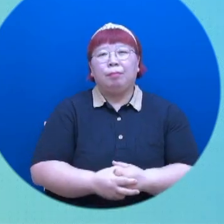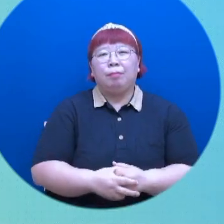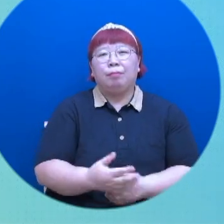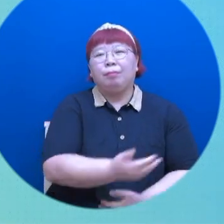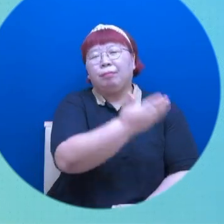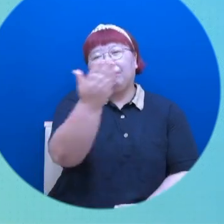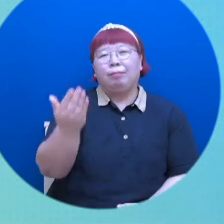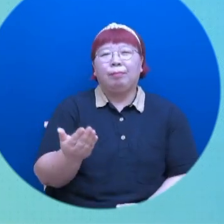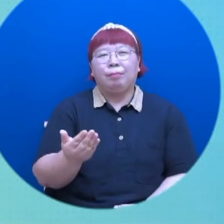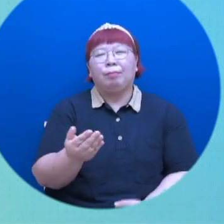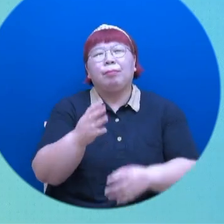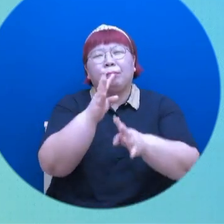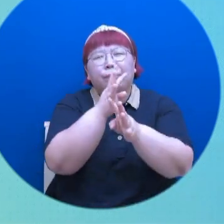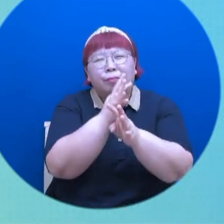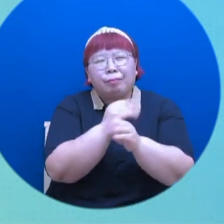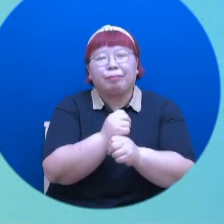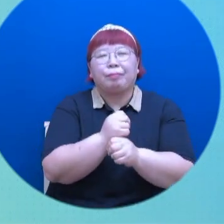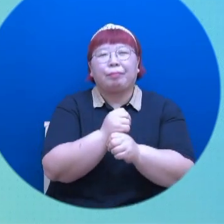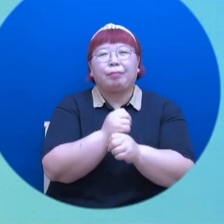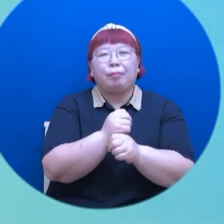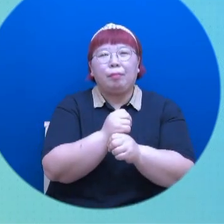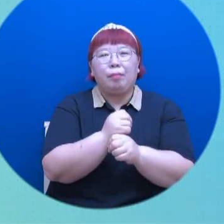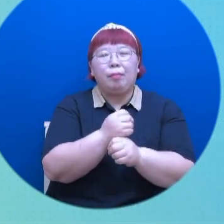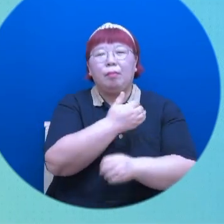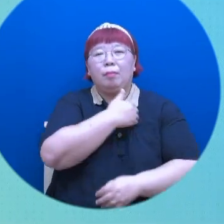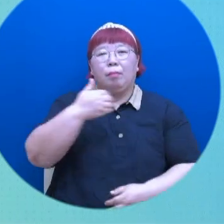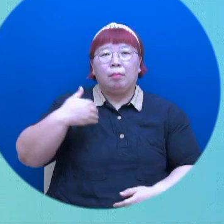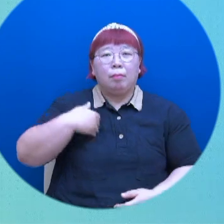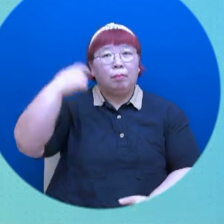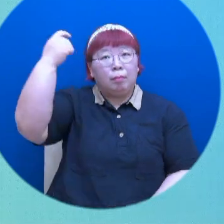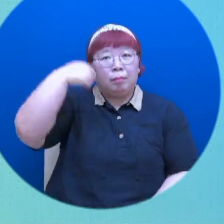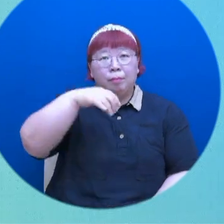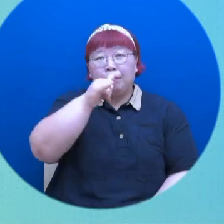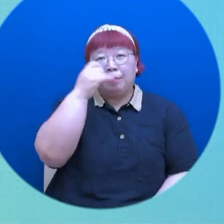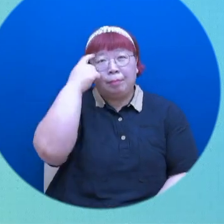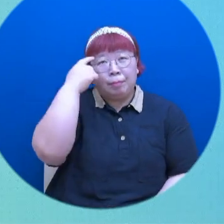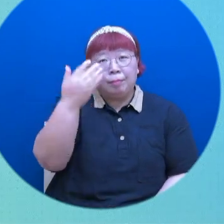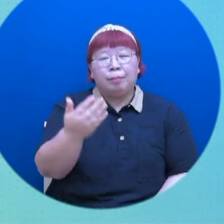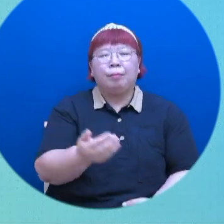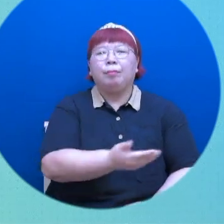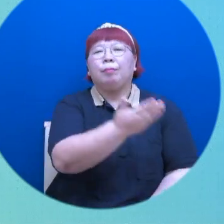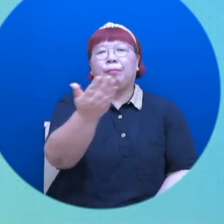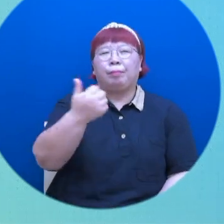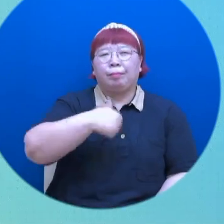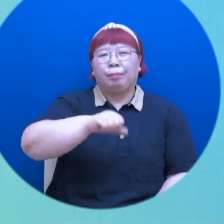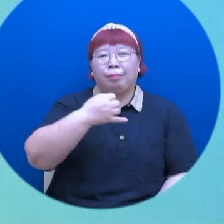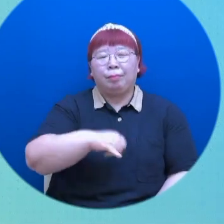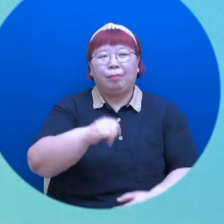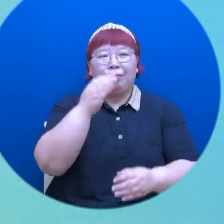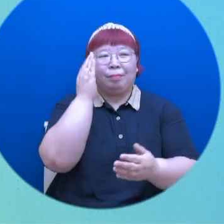여러분, 언제 보람을 느끼십니까? 여러분의 아들, 딸 말고요.